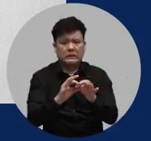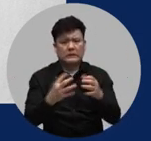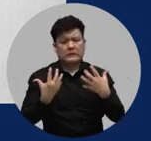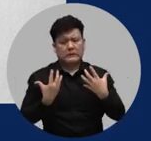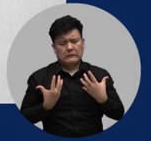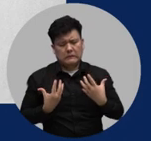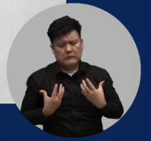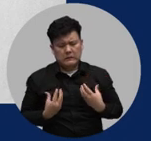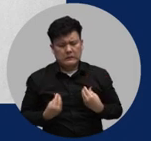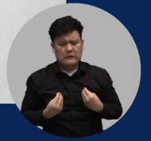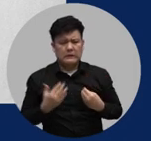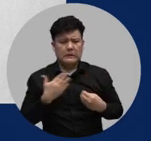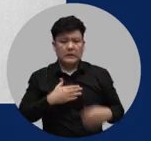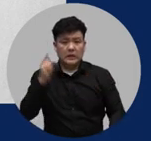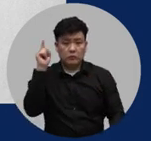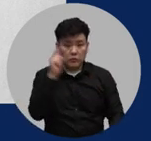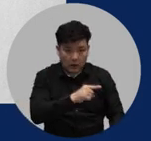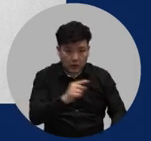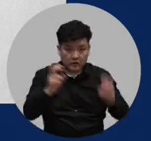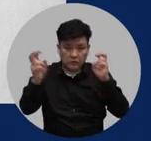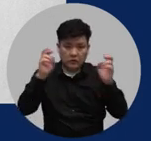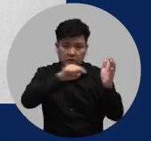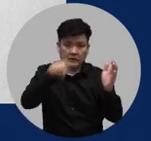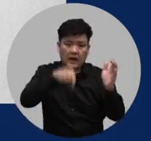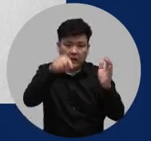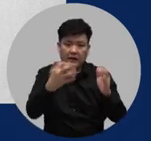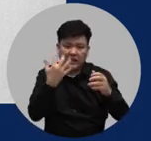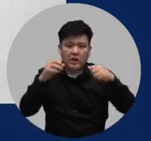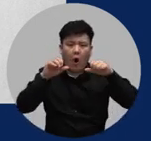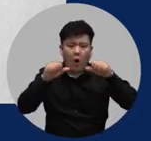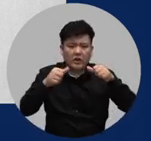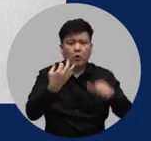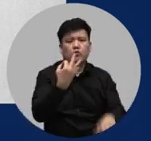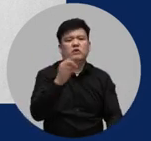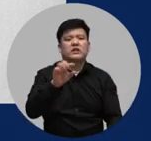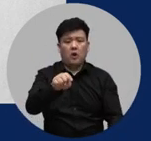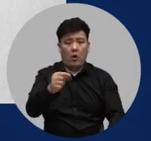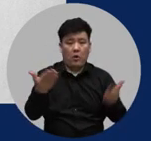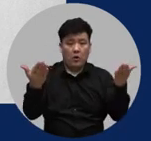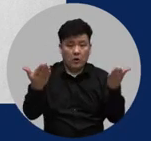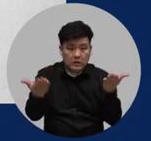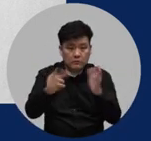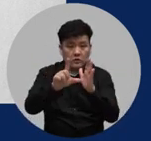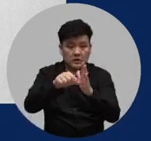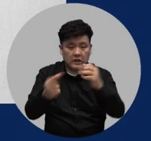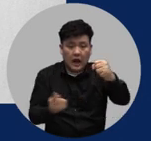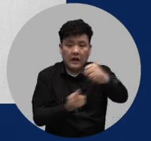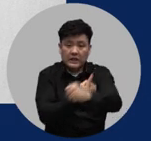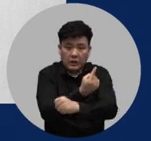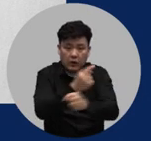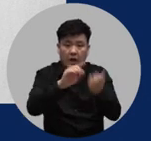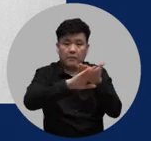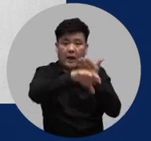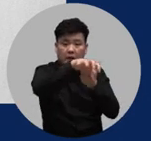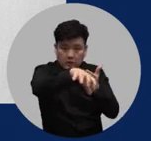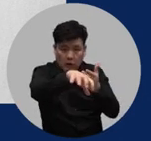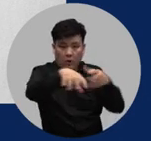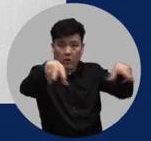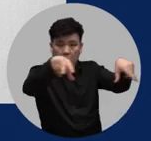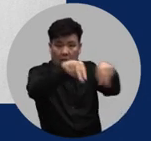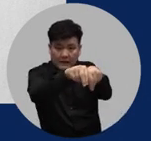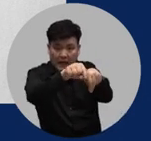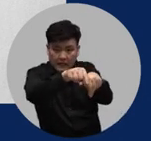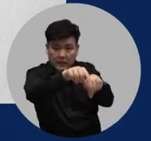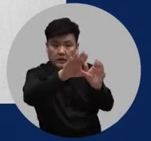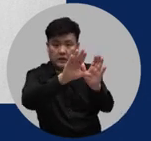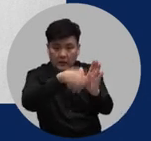혐오감을 느꼈다면 직장 내 성희롱에 해당됩니다. 이는 근무 시간 외에 직장 밖에서 만난 경우에도